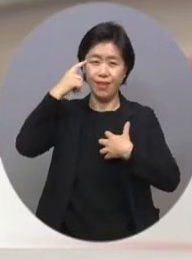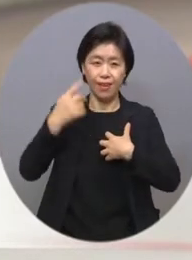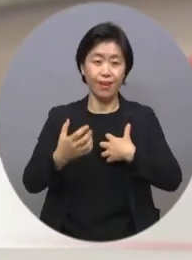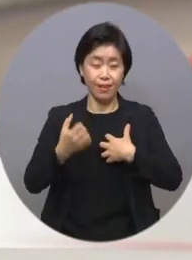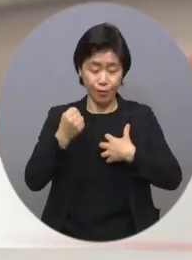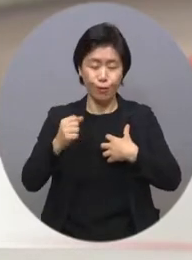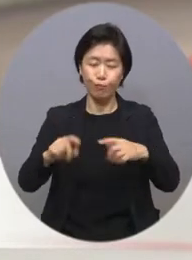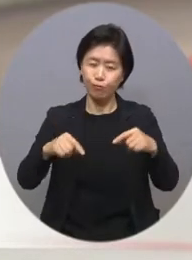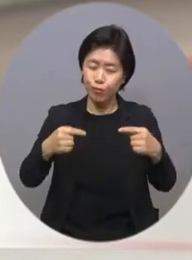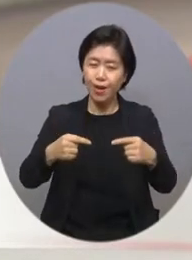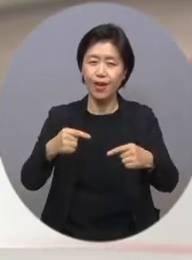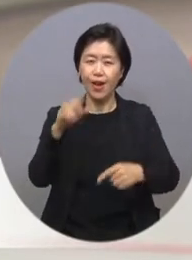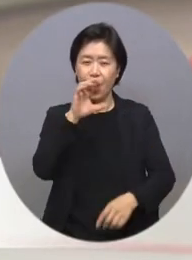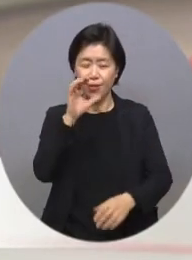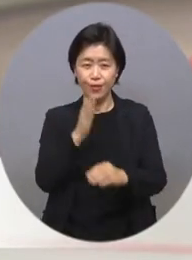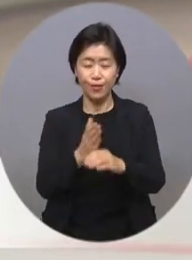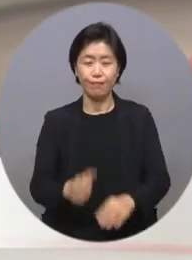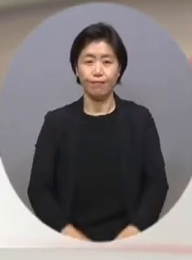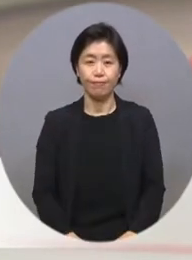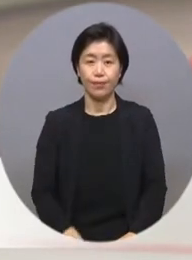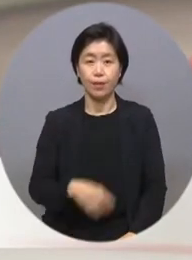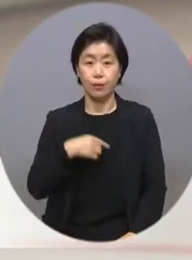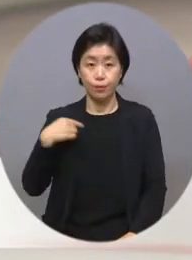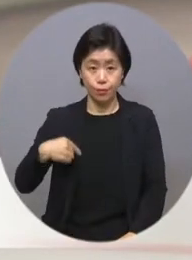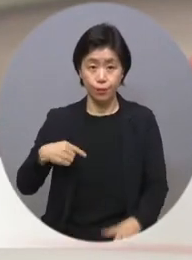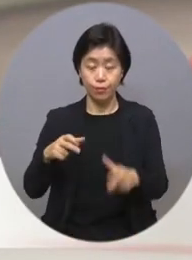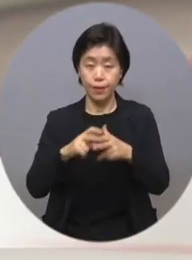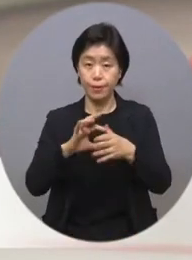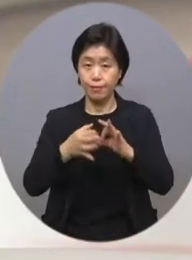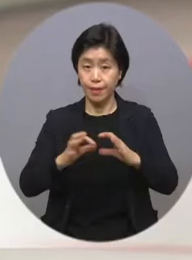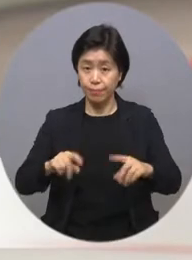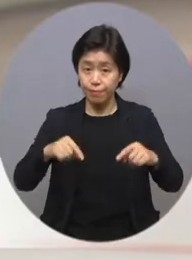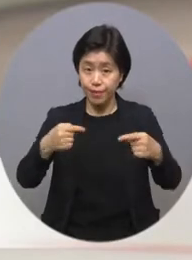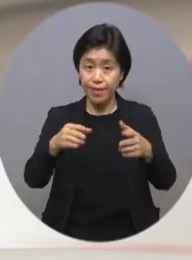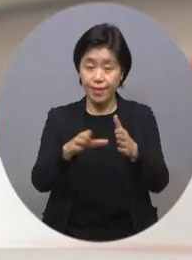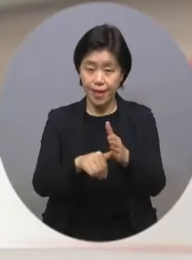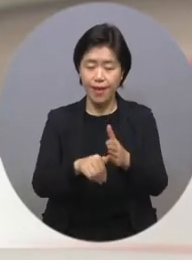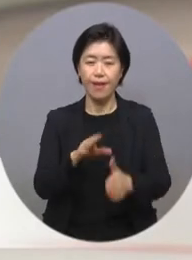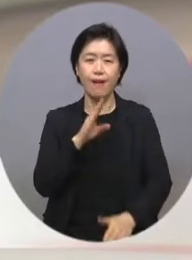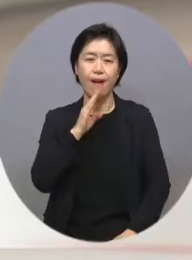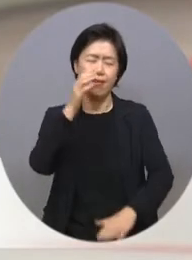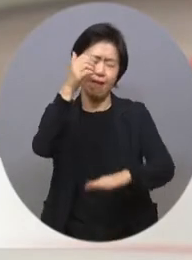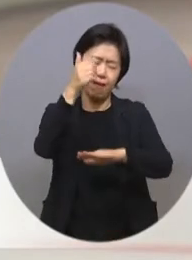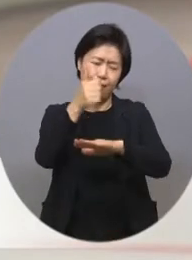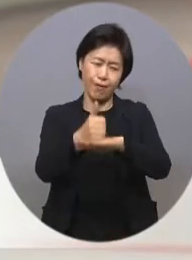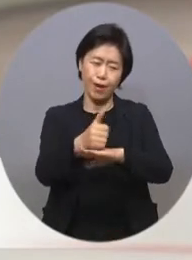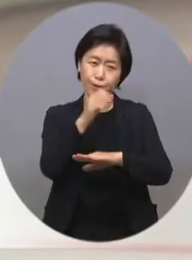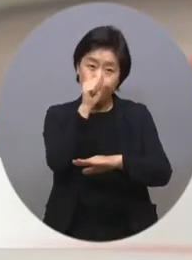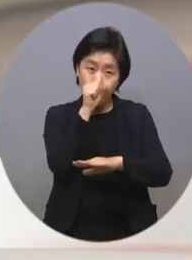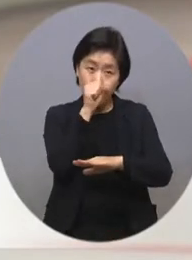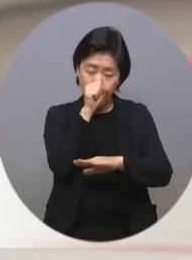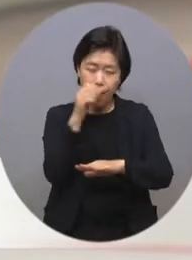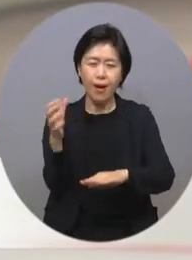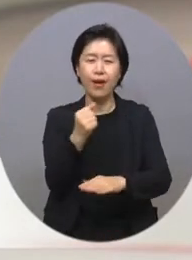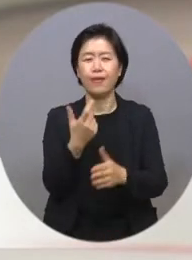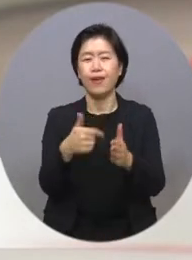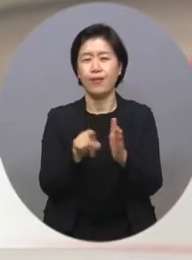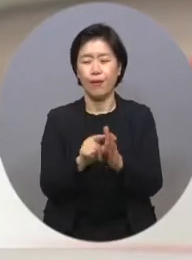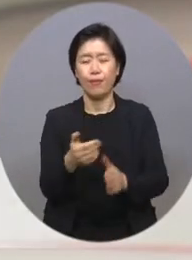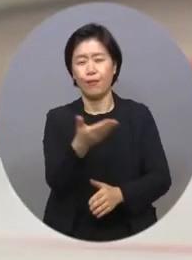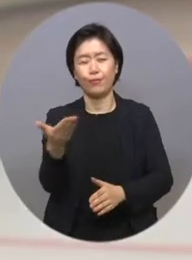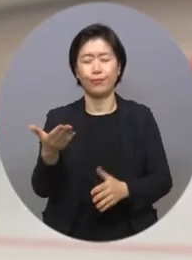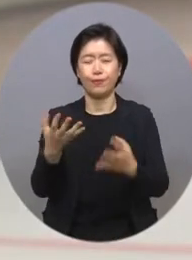즐겁게 연습하고 있습니다. 베이징 패럴림픽에 나가서도 저희가 좋은 결과 있도록 많은 분들께서 응원과